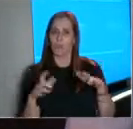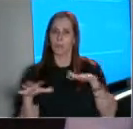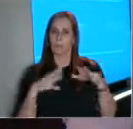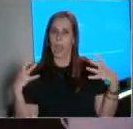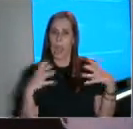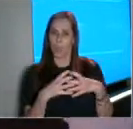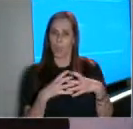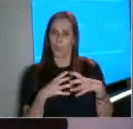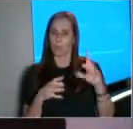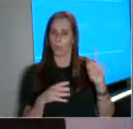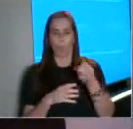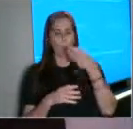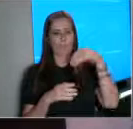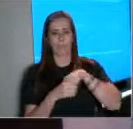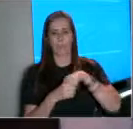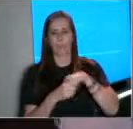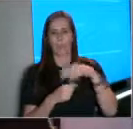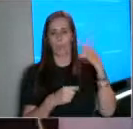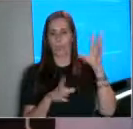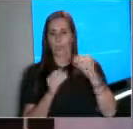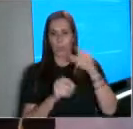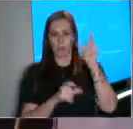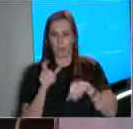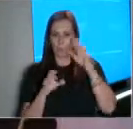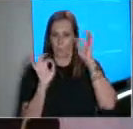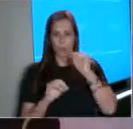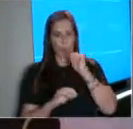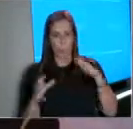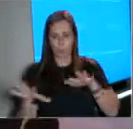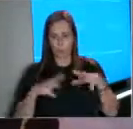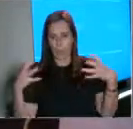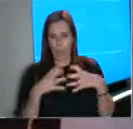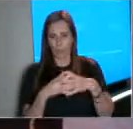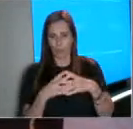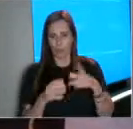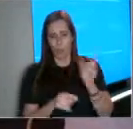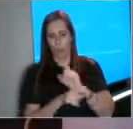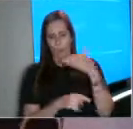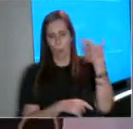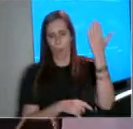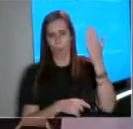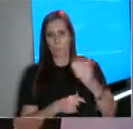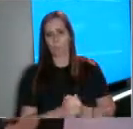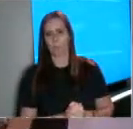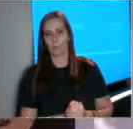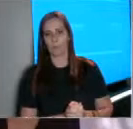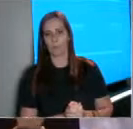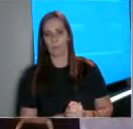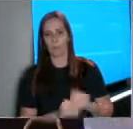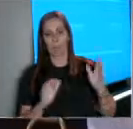ממשלת אחדות לדעתי, עם כולם ביחד. כמובן עם האנשים הנורמליים, מי שלא רוצה אחדות, אז אוטומט בחוץ.